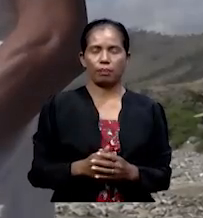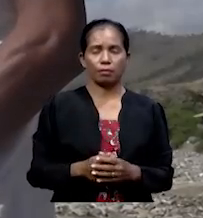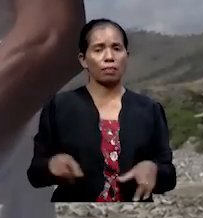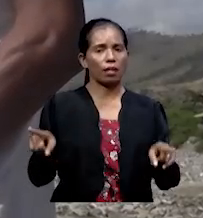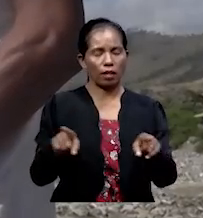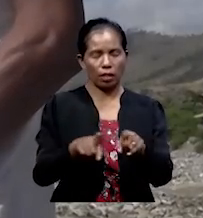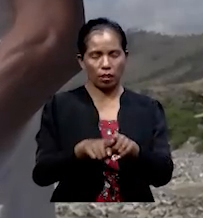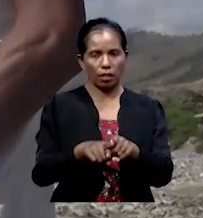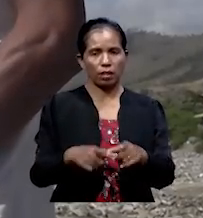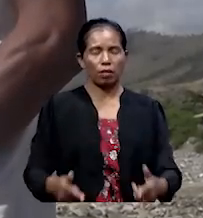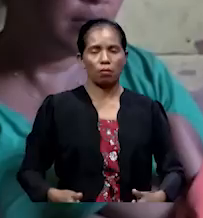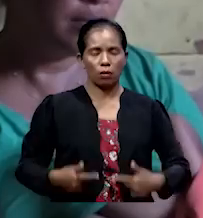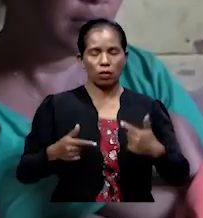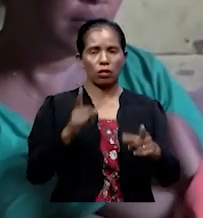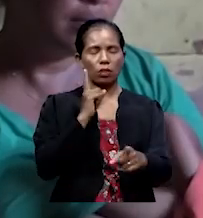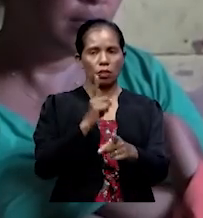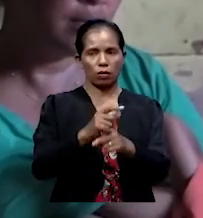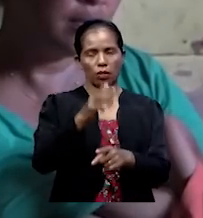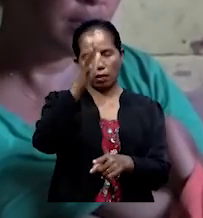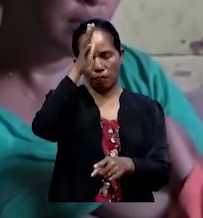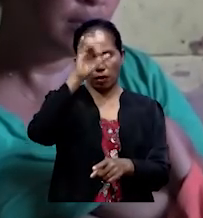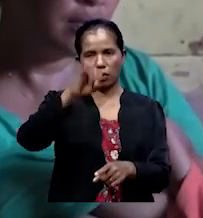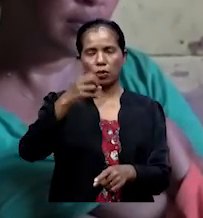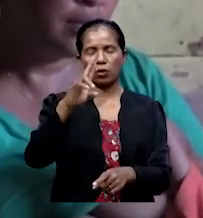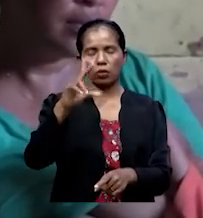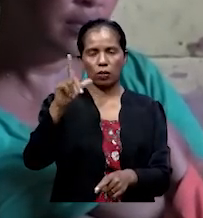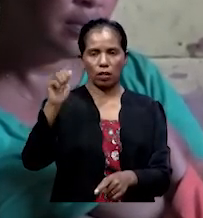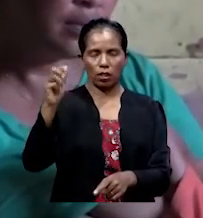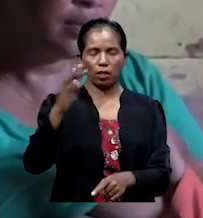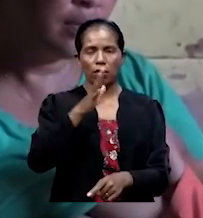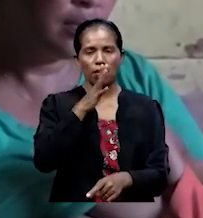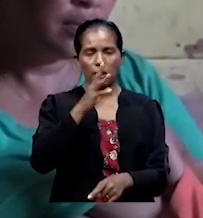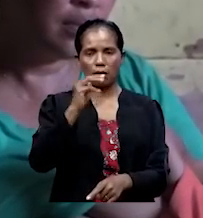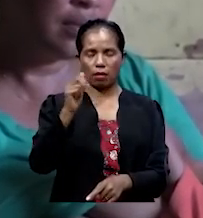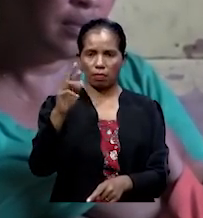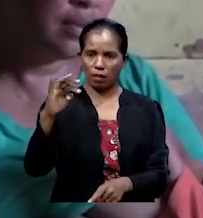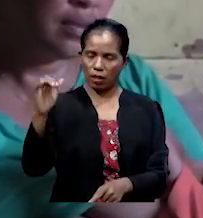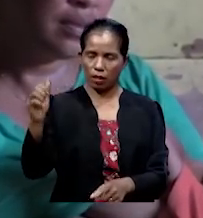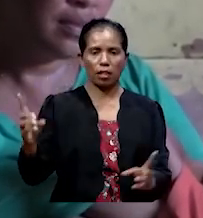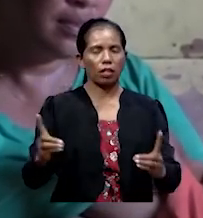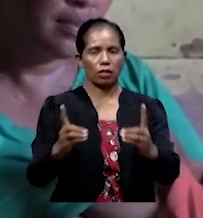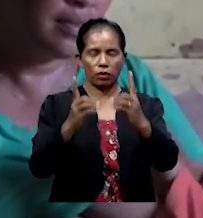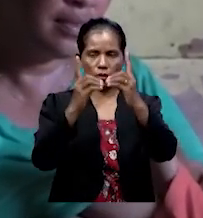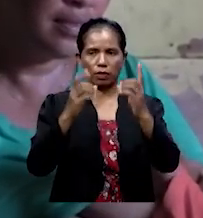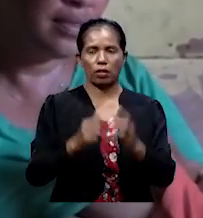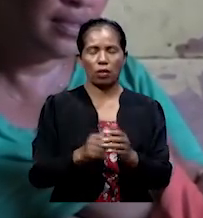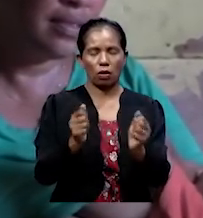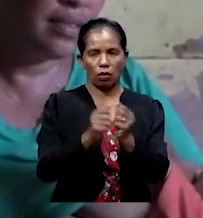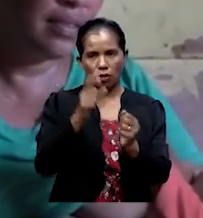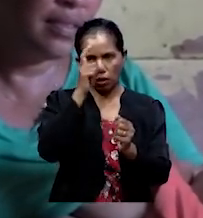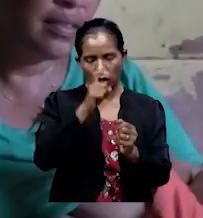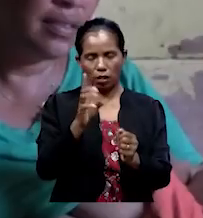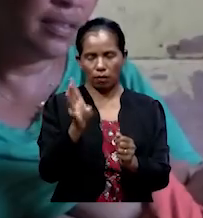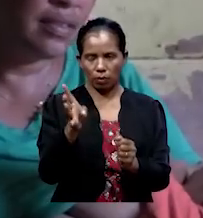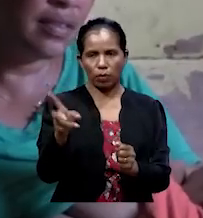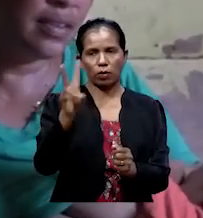Hanesang realidade moris nebe aman Juliano Antoni hoinang Marezina da Costa Soro. Kazal hoidadi hatunul resin